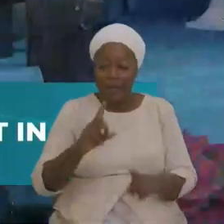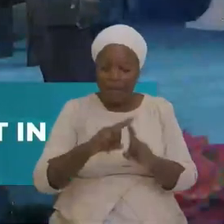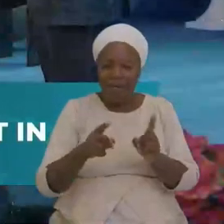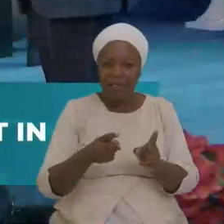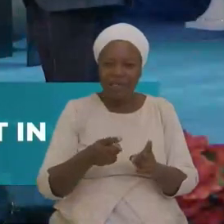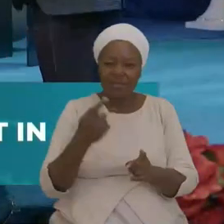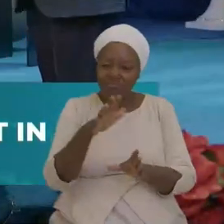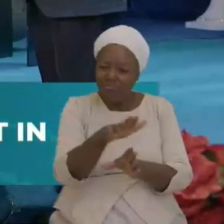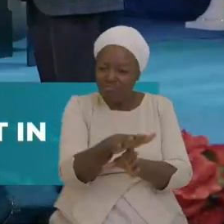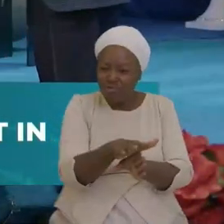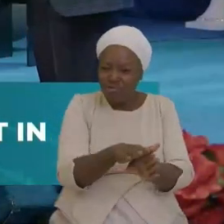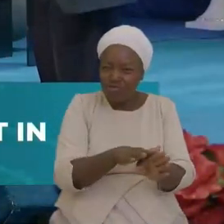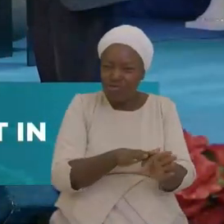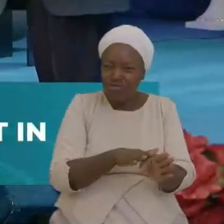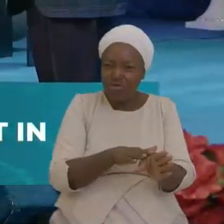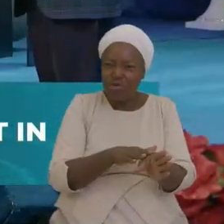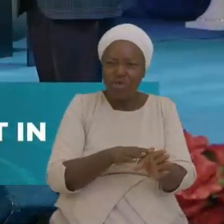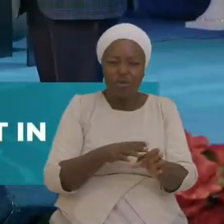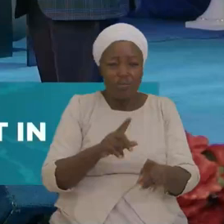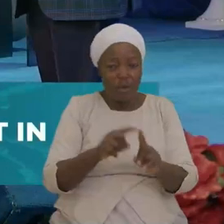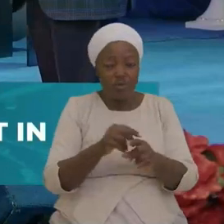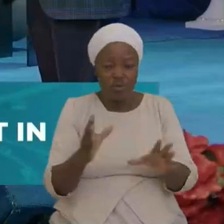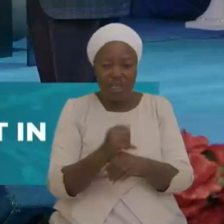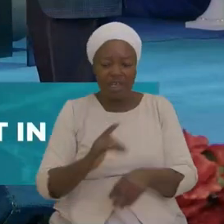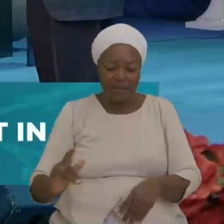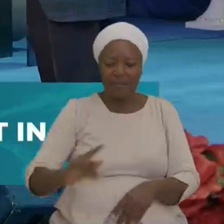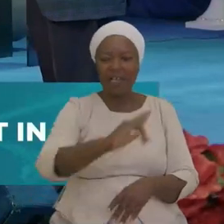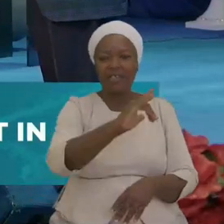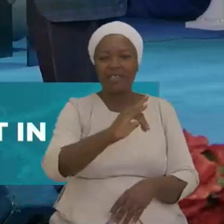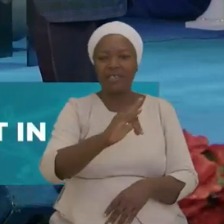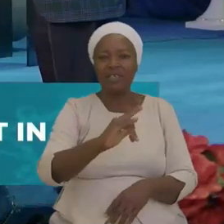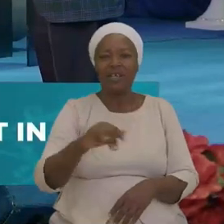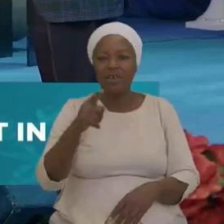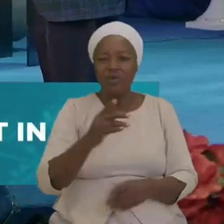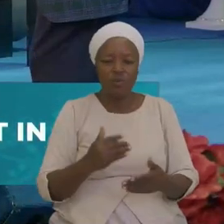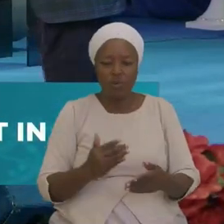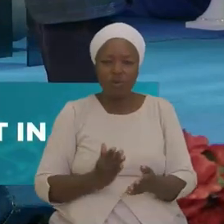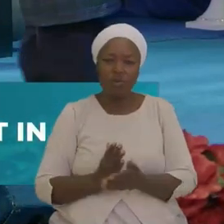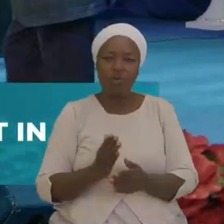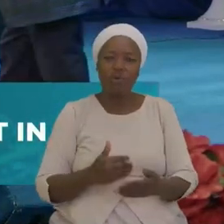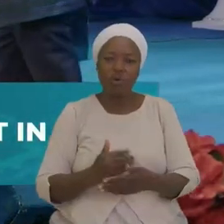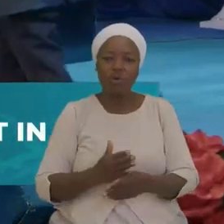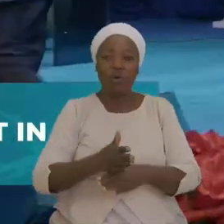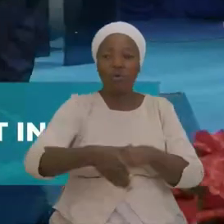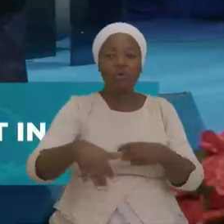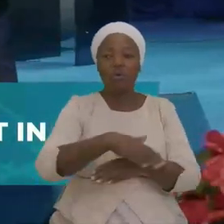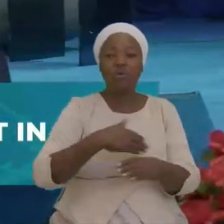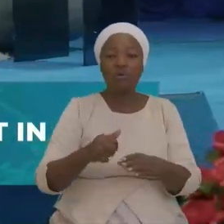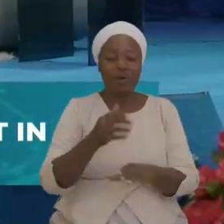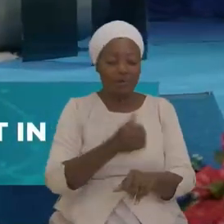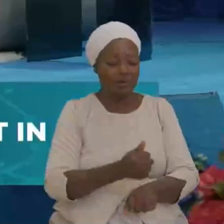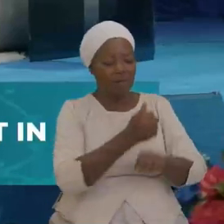Mais ils sont lents. Alors il faut prendre un avion et vous traversez les